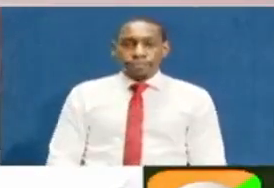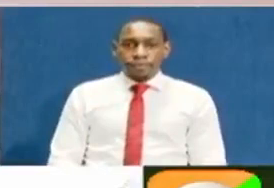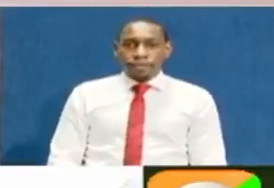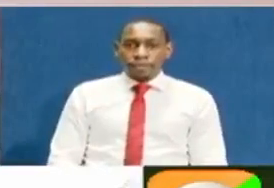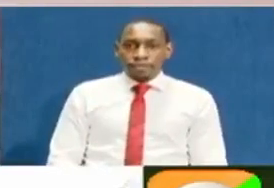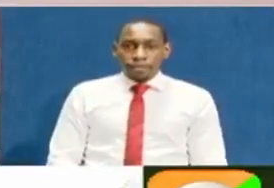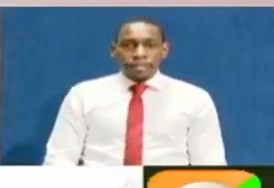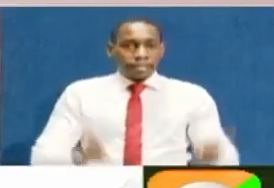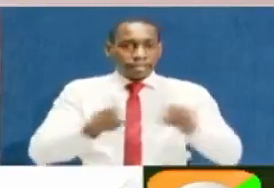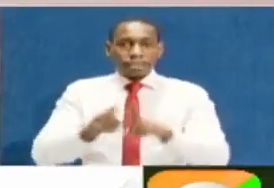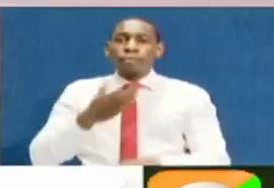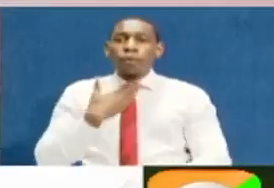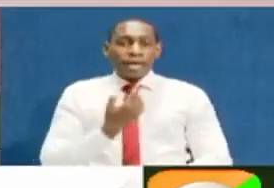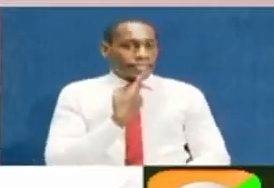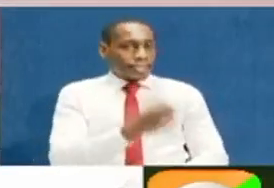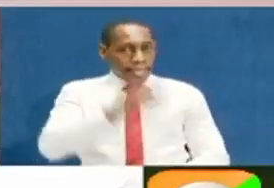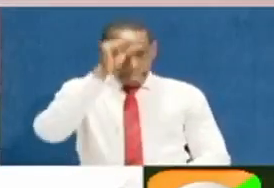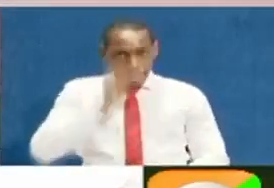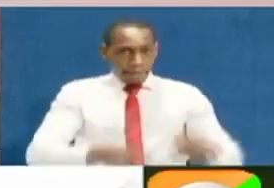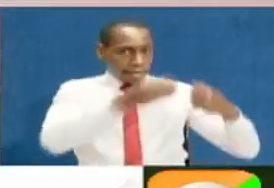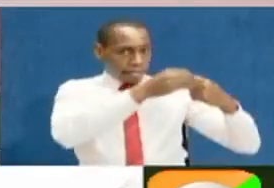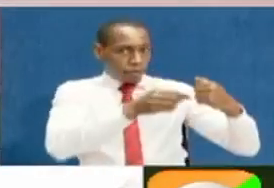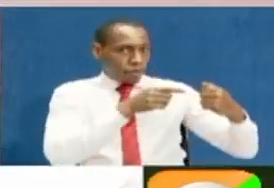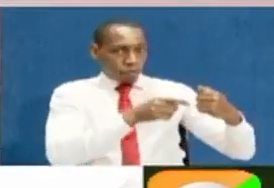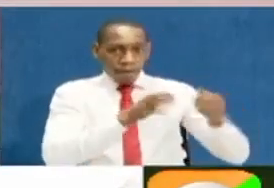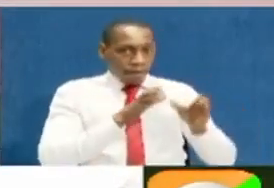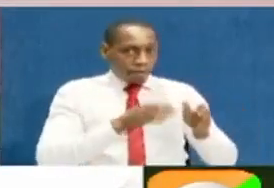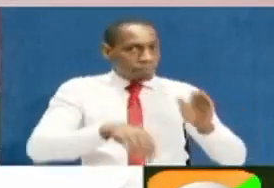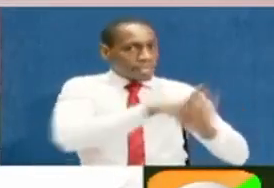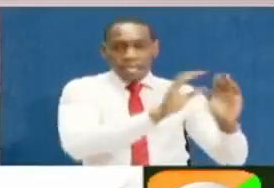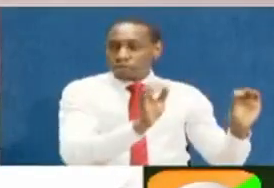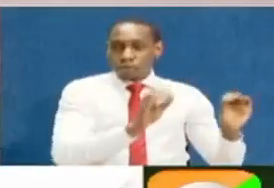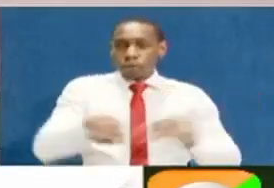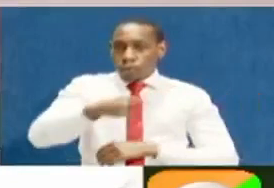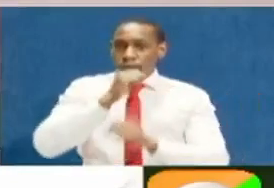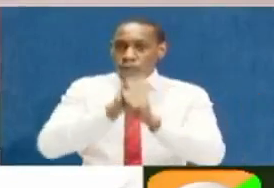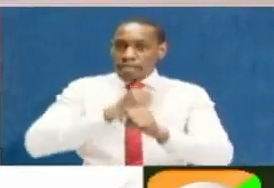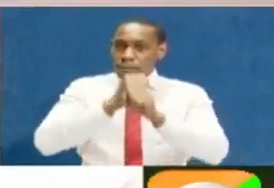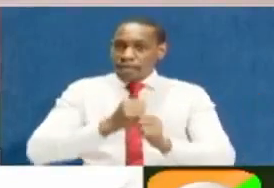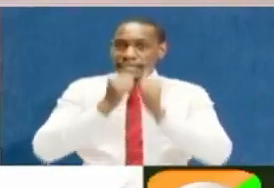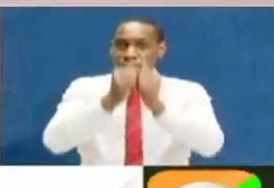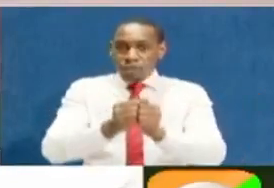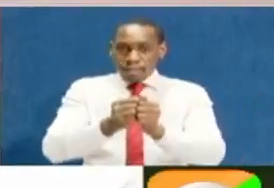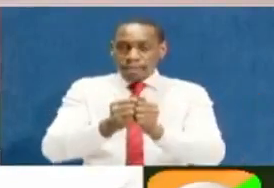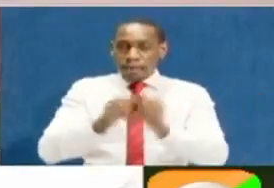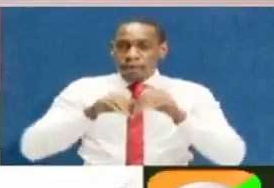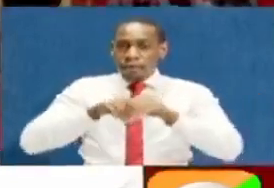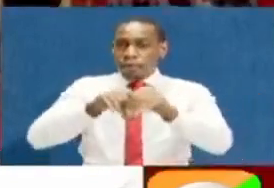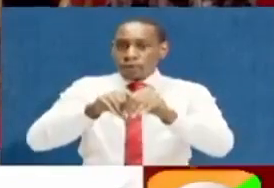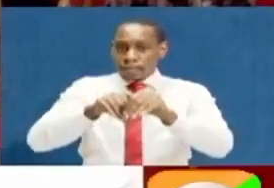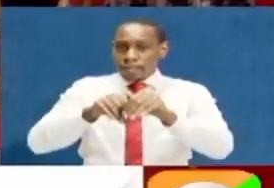So I would also like to tell Governor Mike Sonko I'm not pushing him out. We are working together as by your